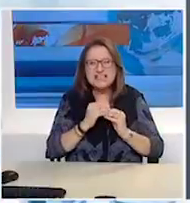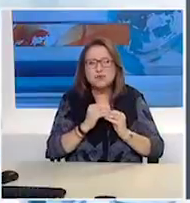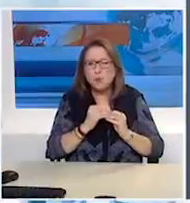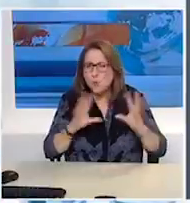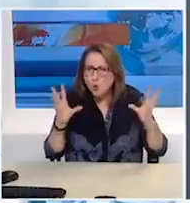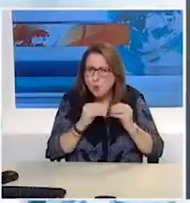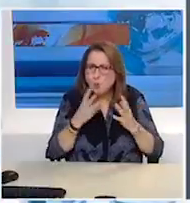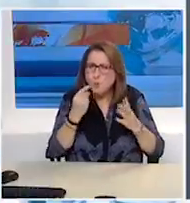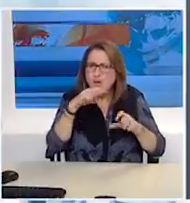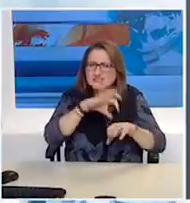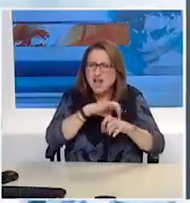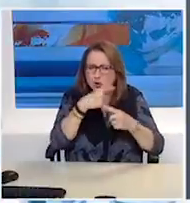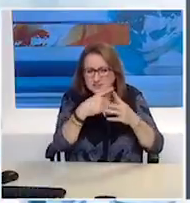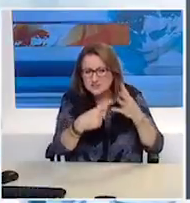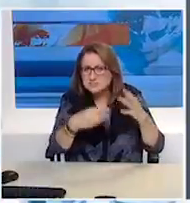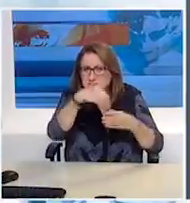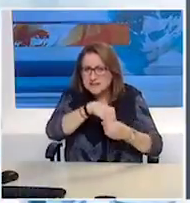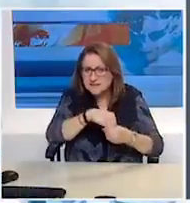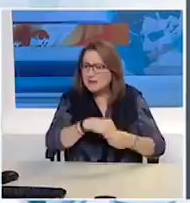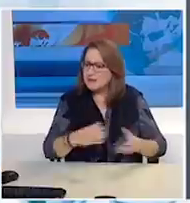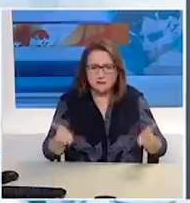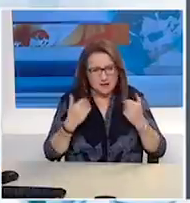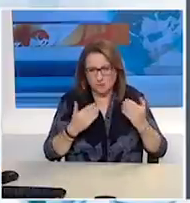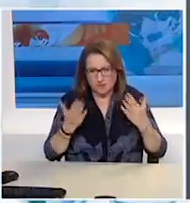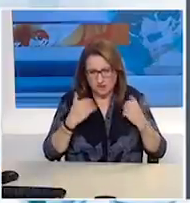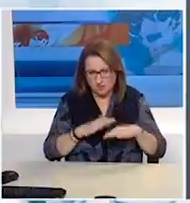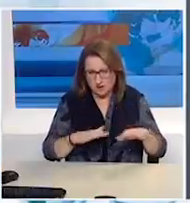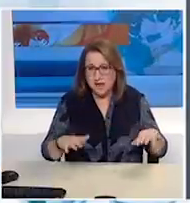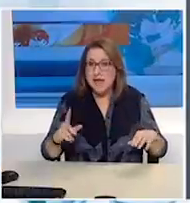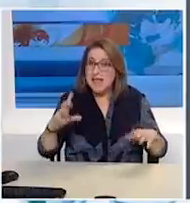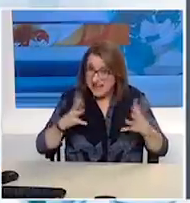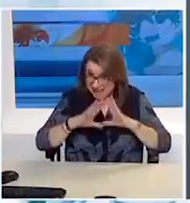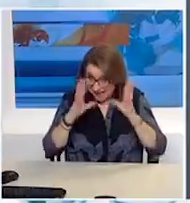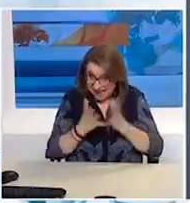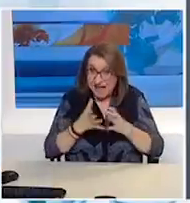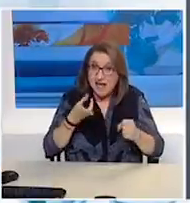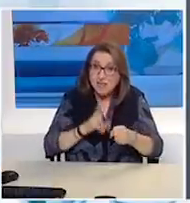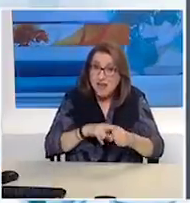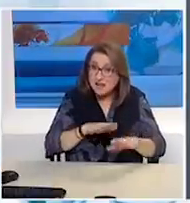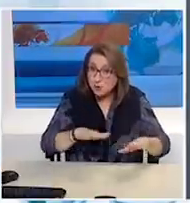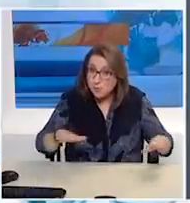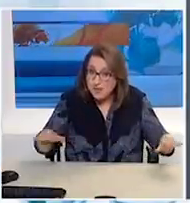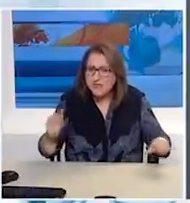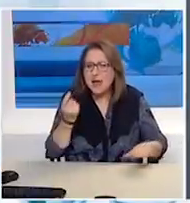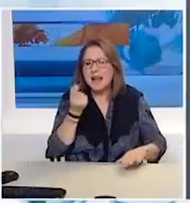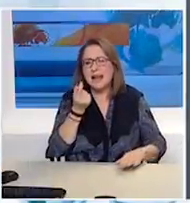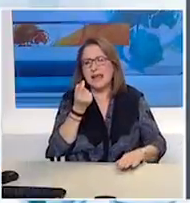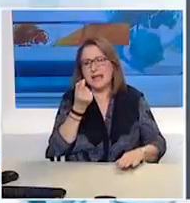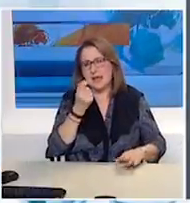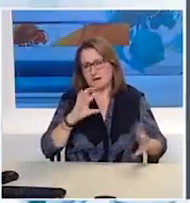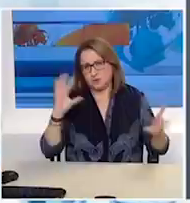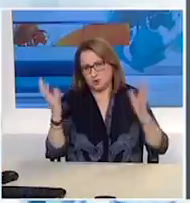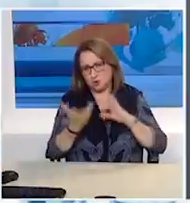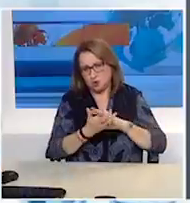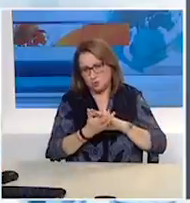να εξελίσσεται έτσι ένα παιδάκι. Πολύ λίγοι οι θάνατοι σε παιδιά που σχετίζονται με αυτό το σύνδρομο σε παγκόσμιο επίπεδο. Θεωρώ